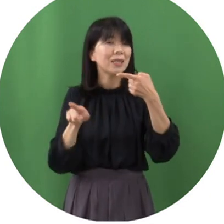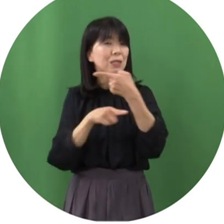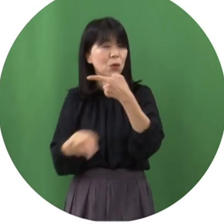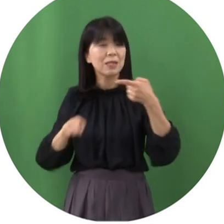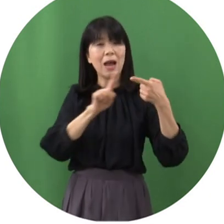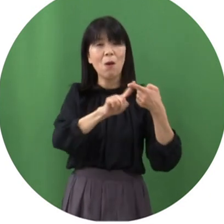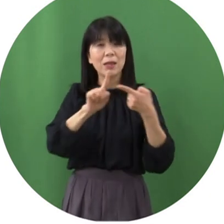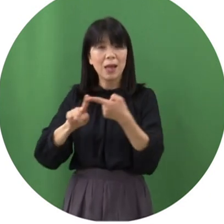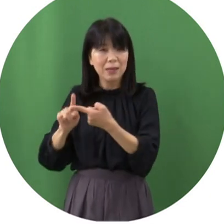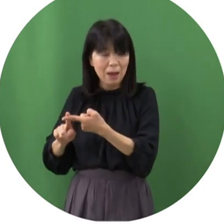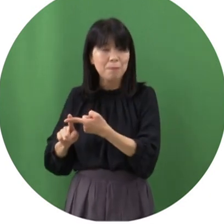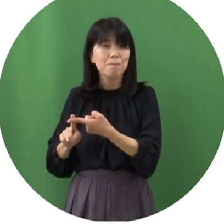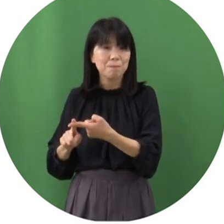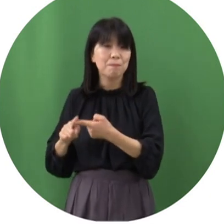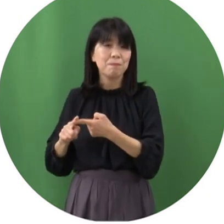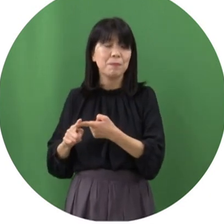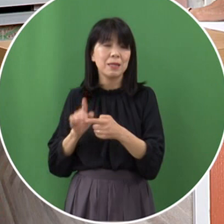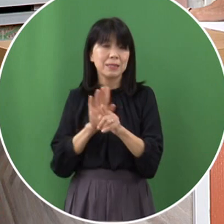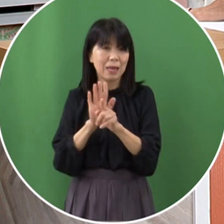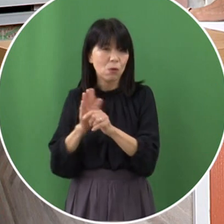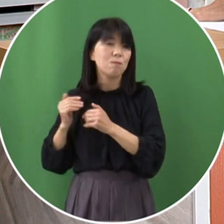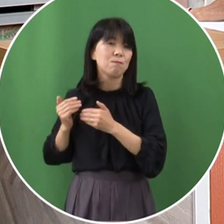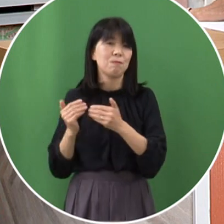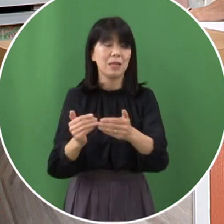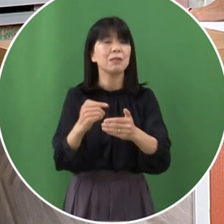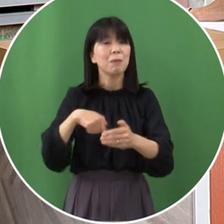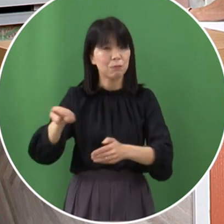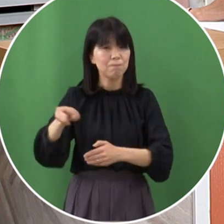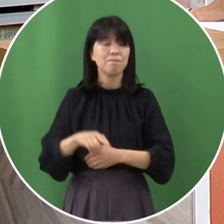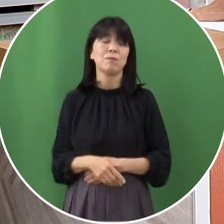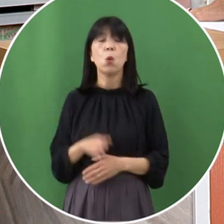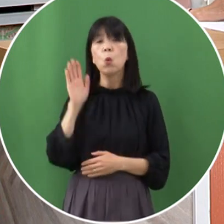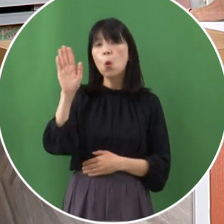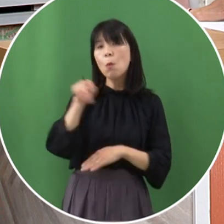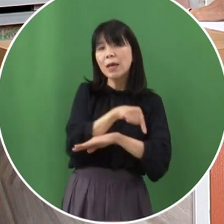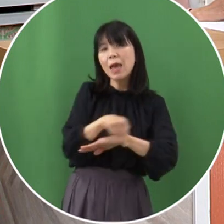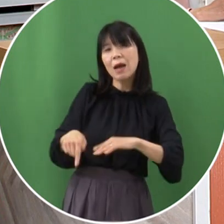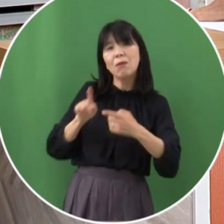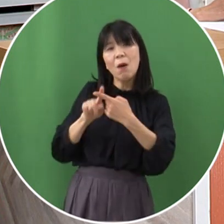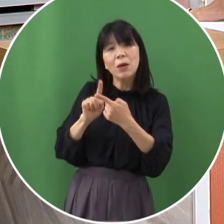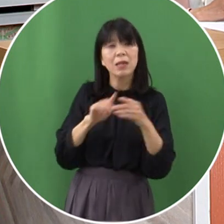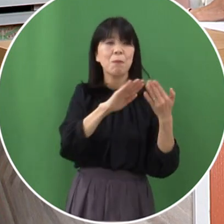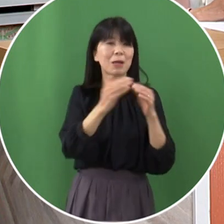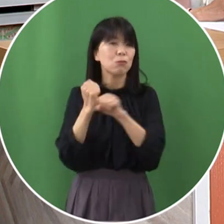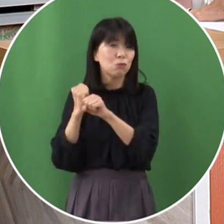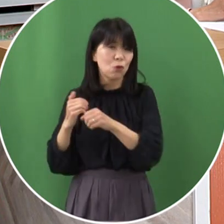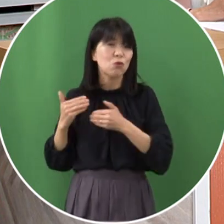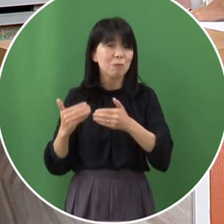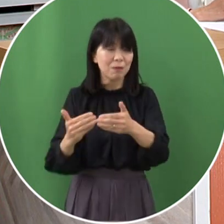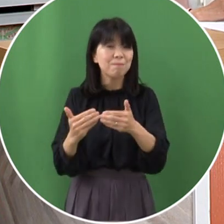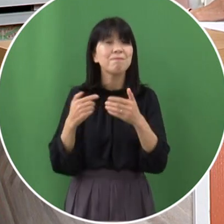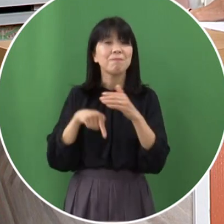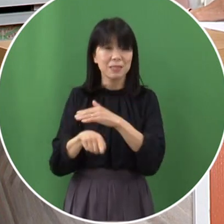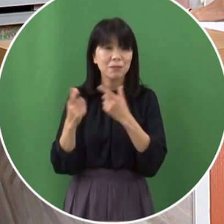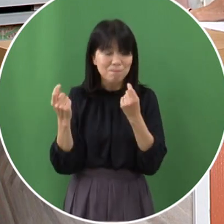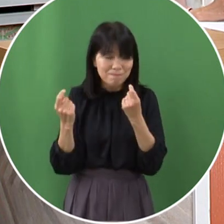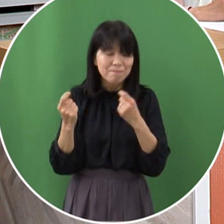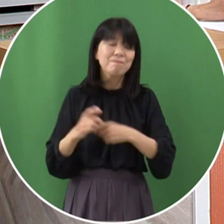を推進していくこととしています。 今後もこの計画に沿ってまちづくりが進められていくということなんです